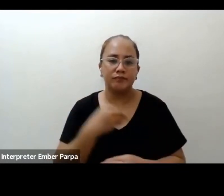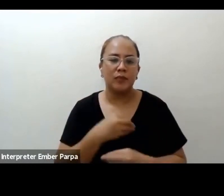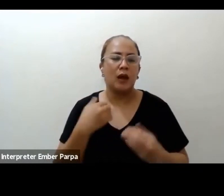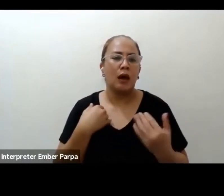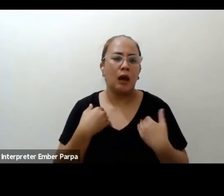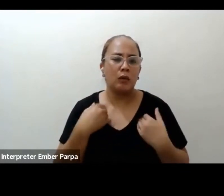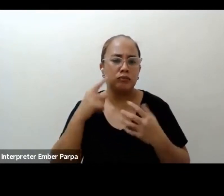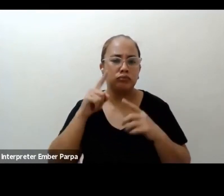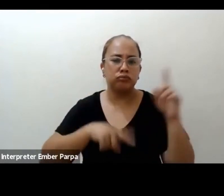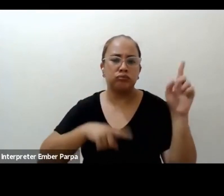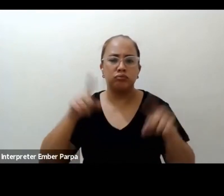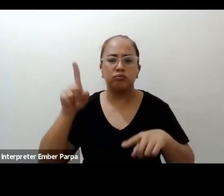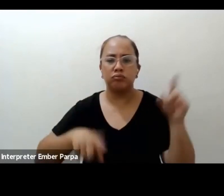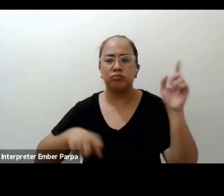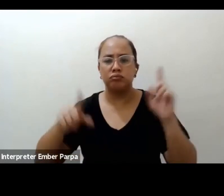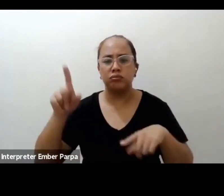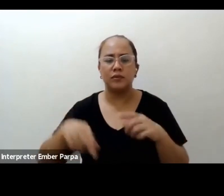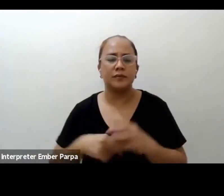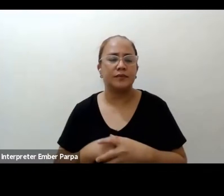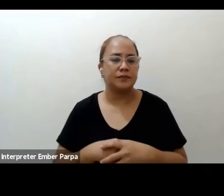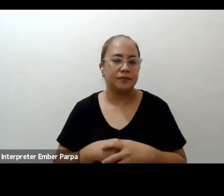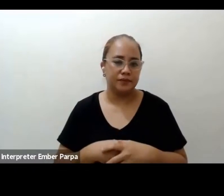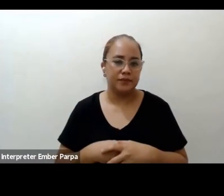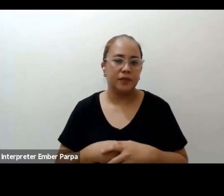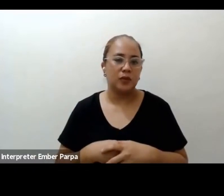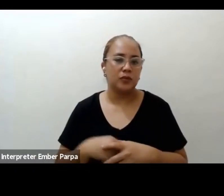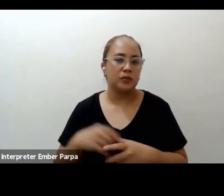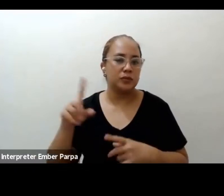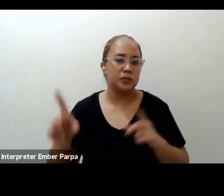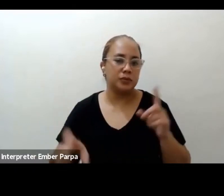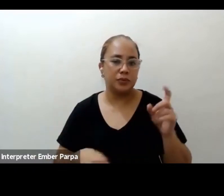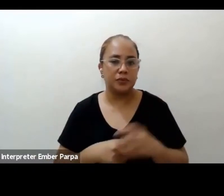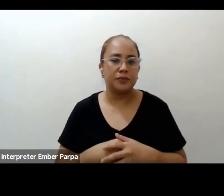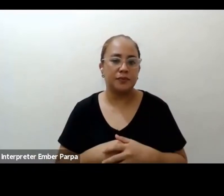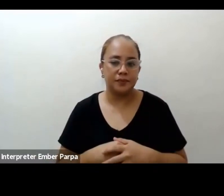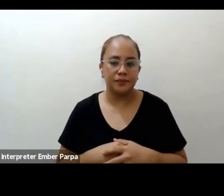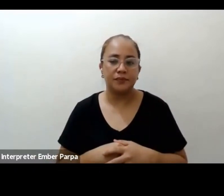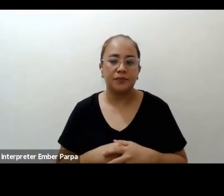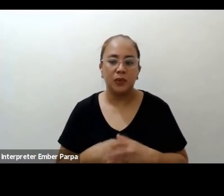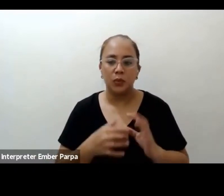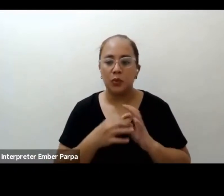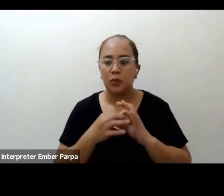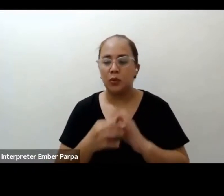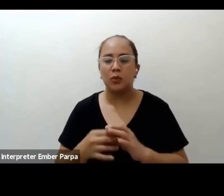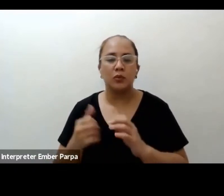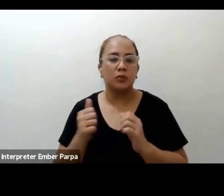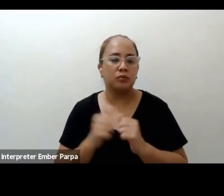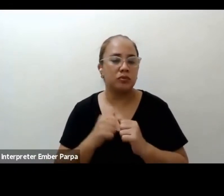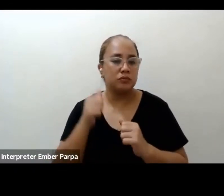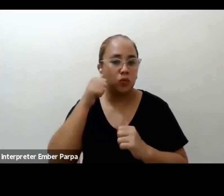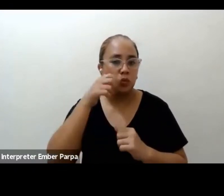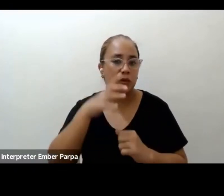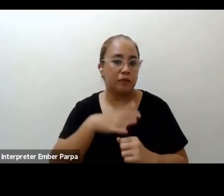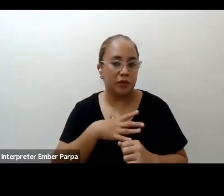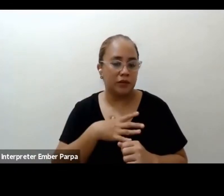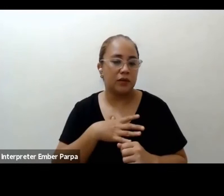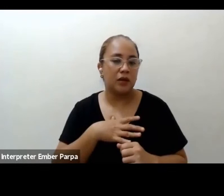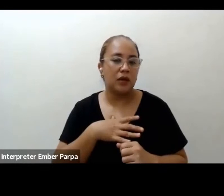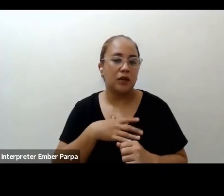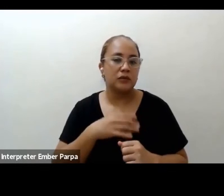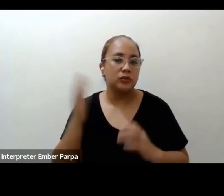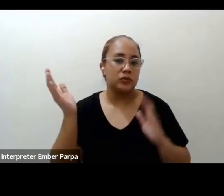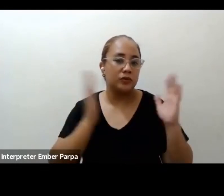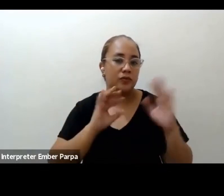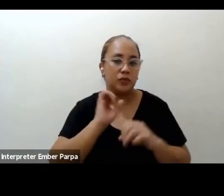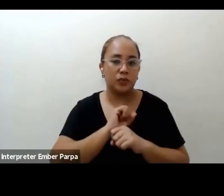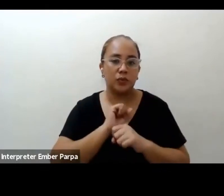different variations here, no, on the questions nga. Related also na ang kababaihan ang frontliners,